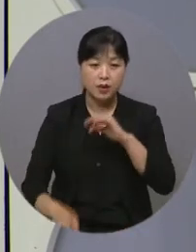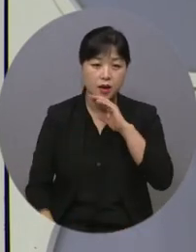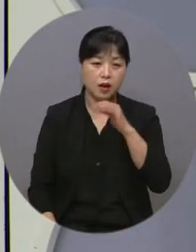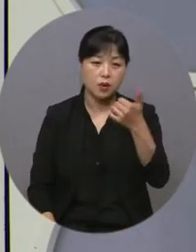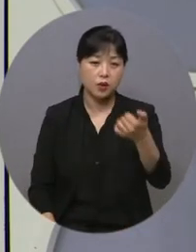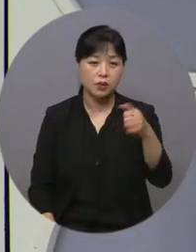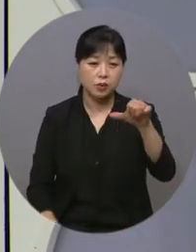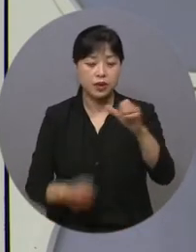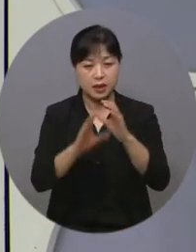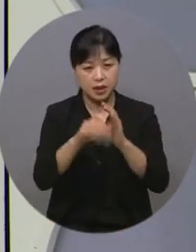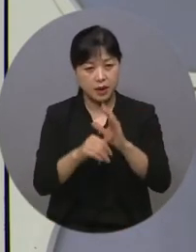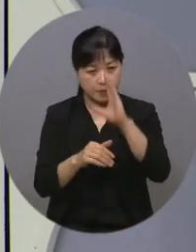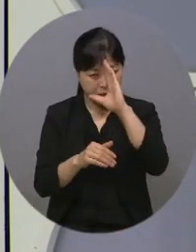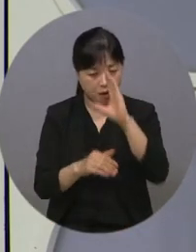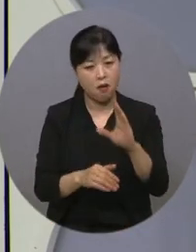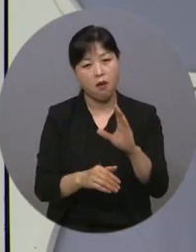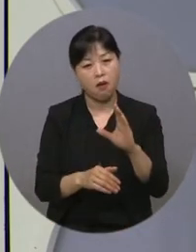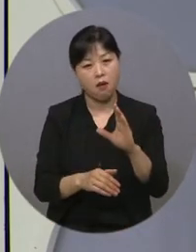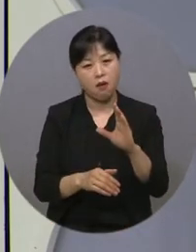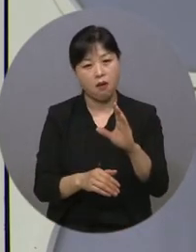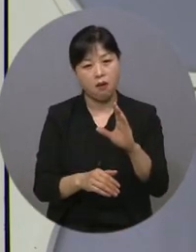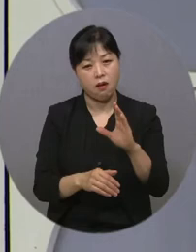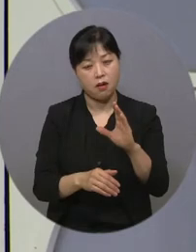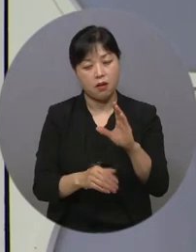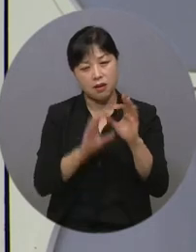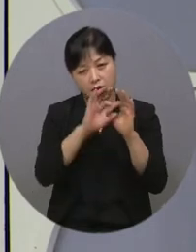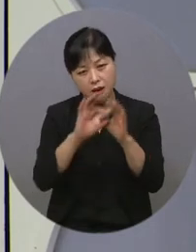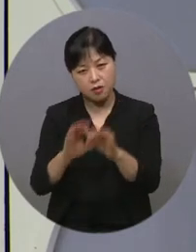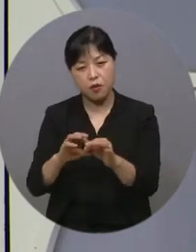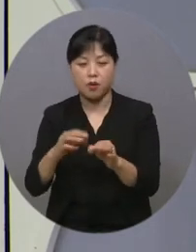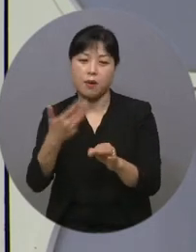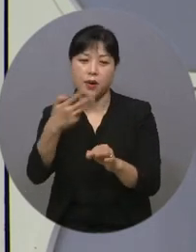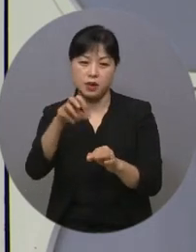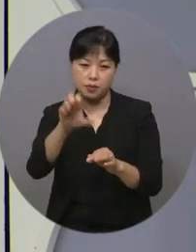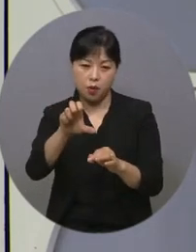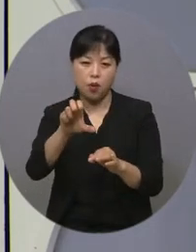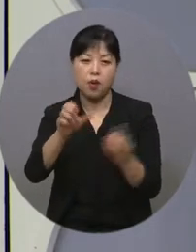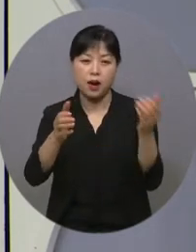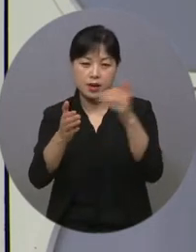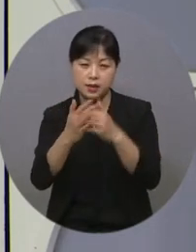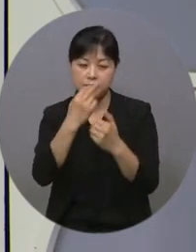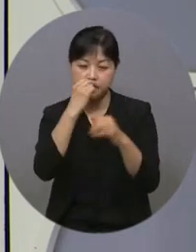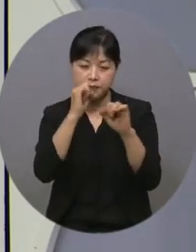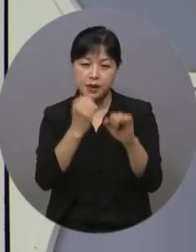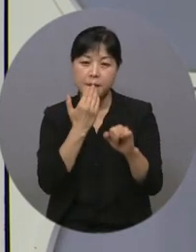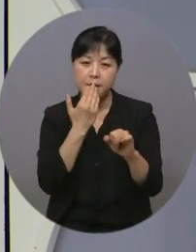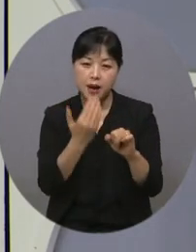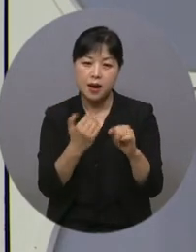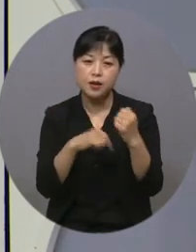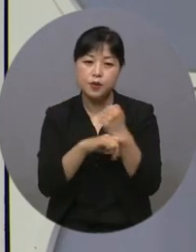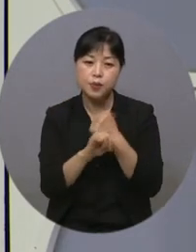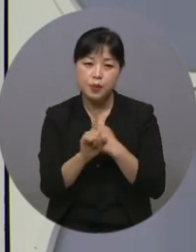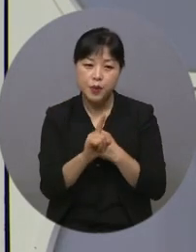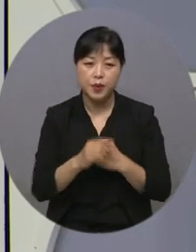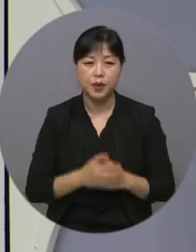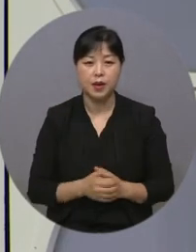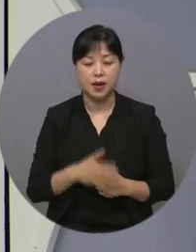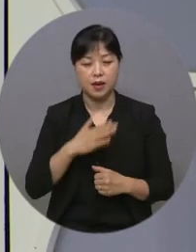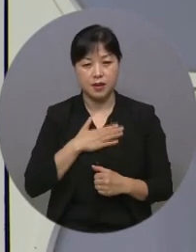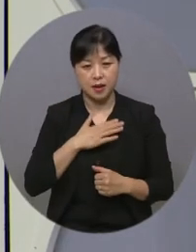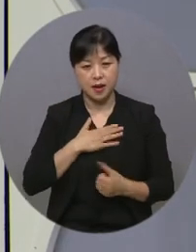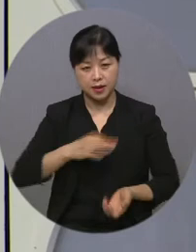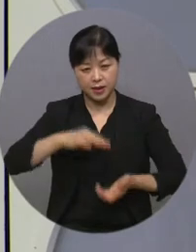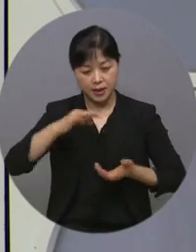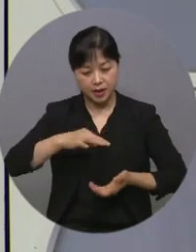55세 병이 걸렸는데 85까지 이렇게 살 수 있었던 것은 자기 재산을